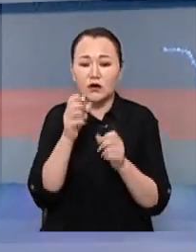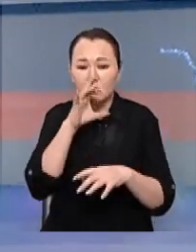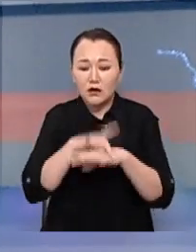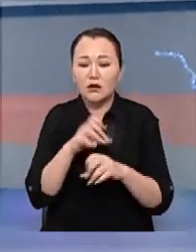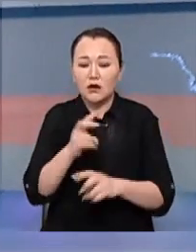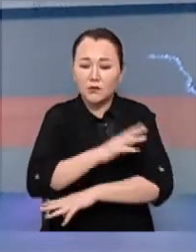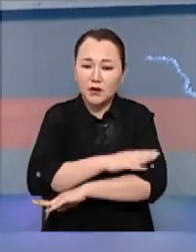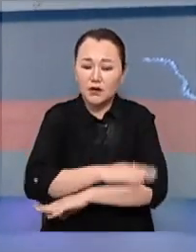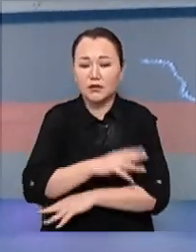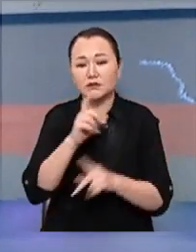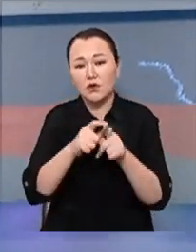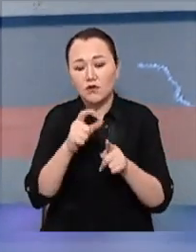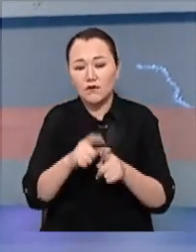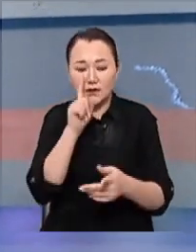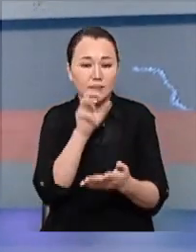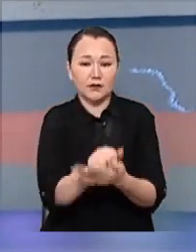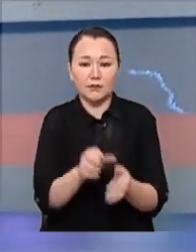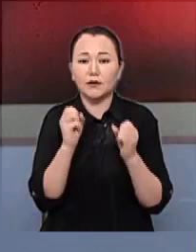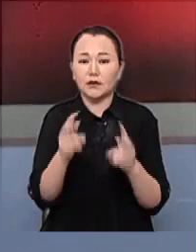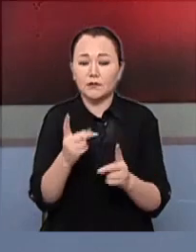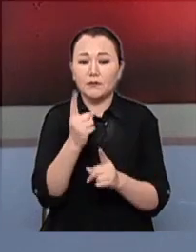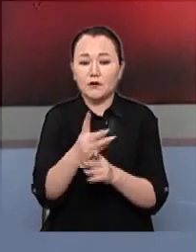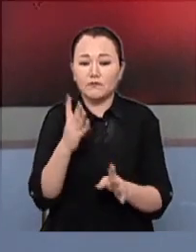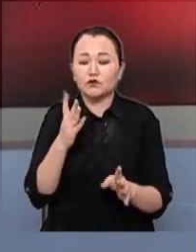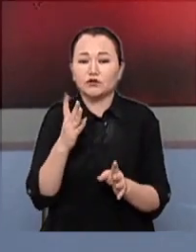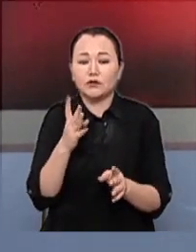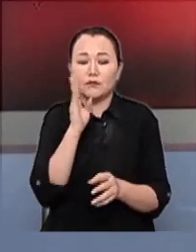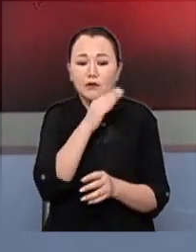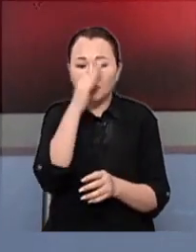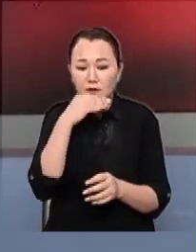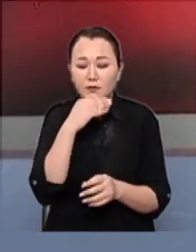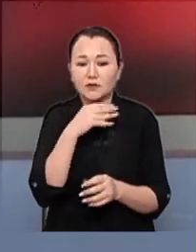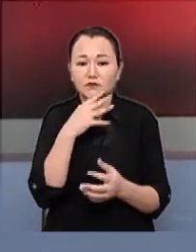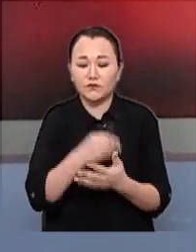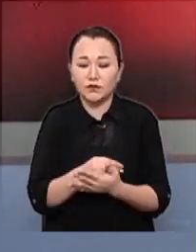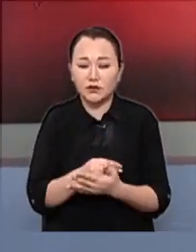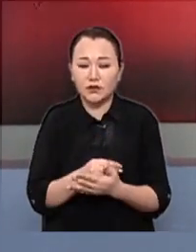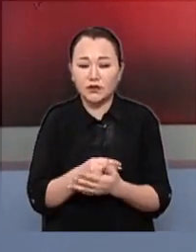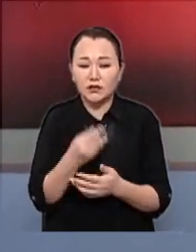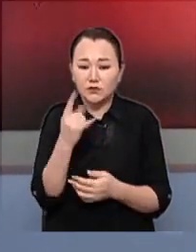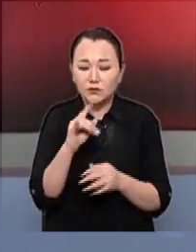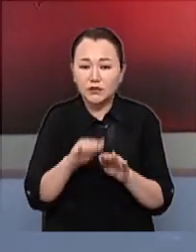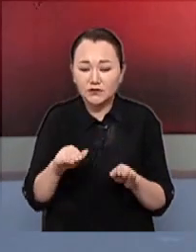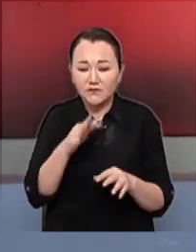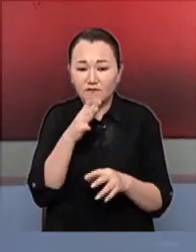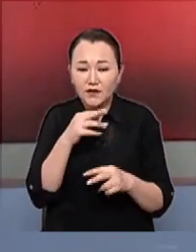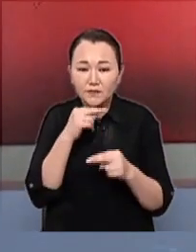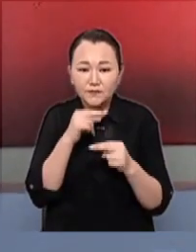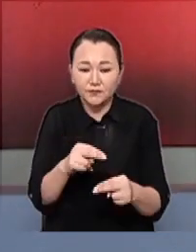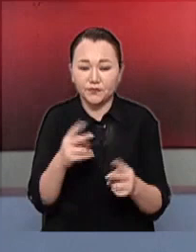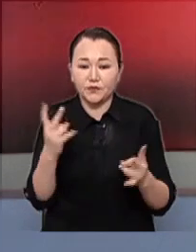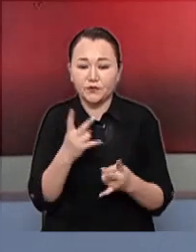құлқынан ба, сөзінен бе? Енді бұл жерде ең біріншісі ата-аналардың жаңағы өздерінің балдарына уақытылы көңіл